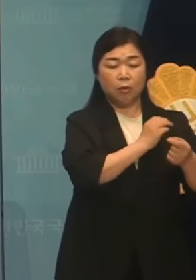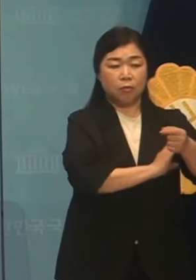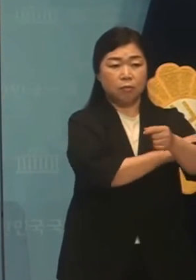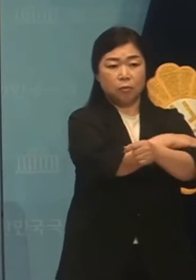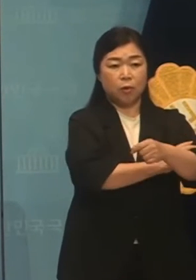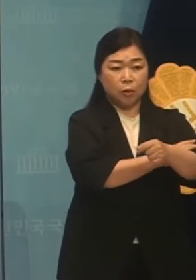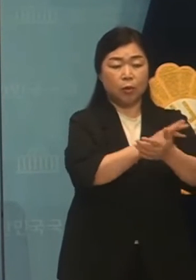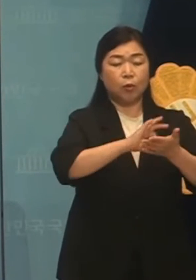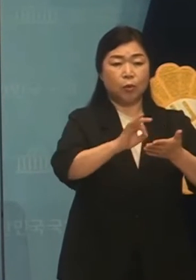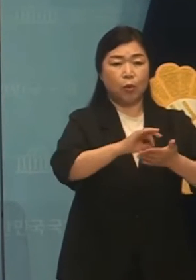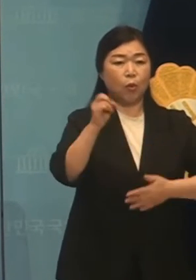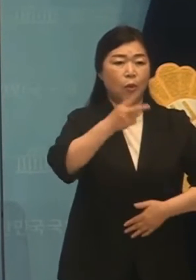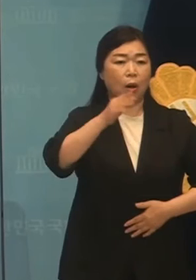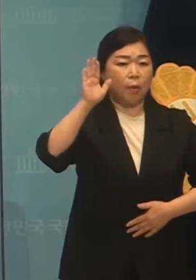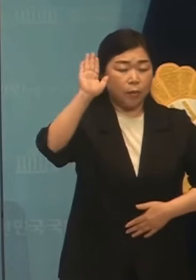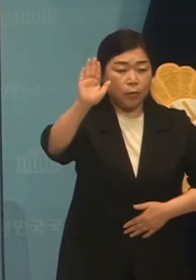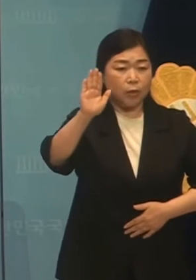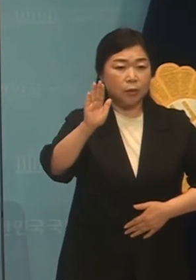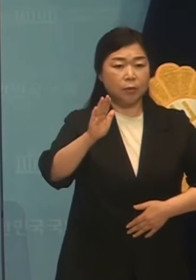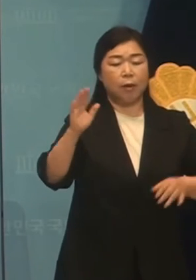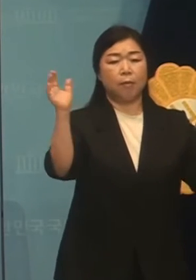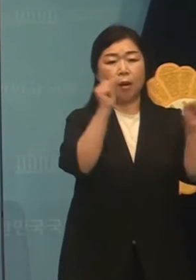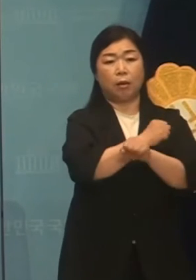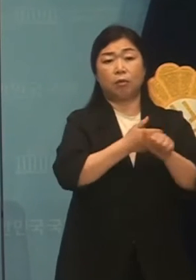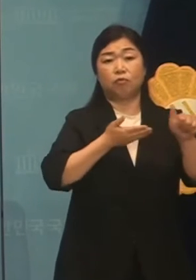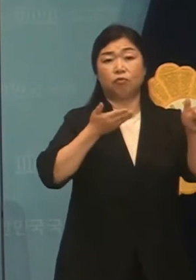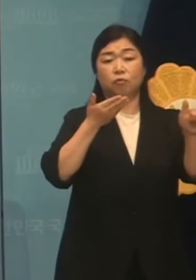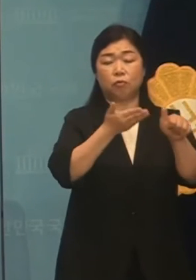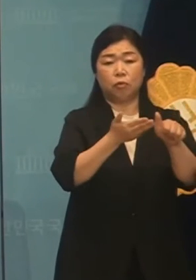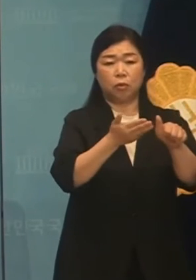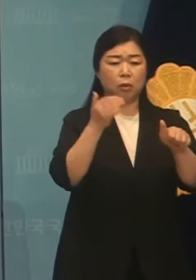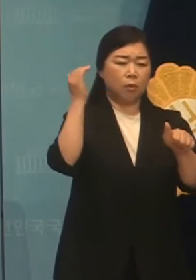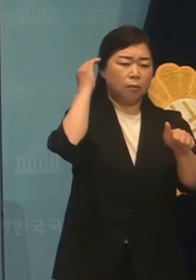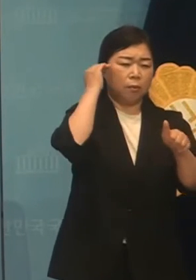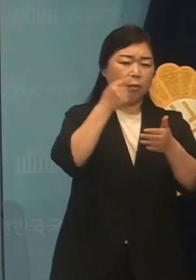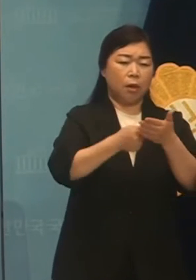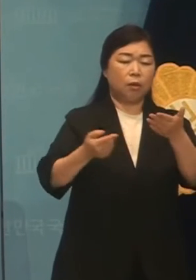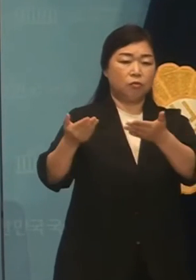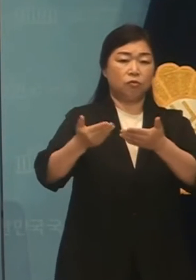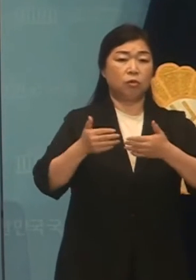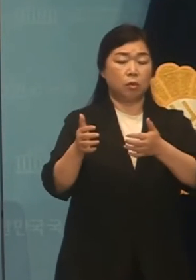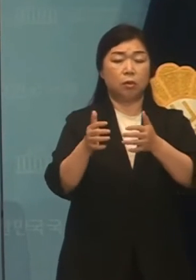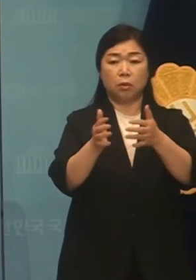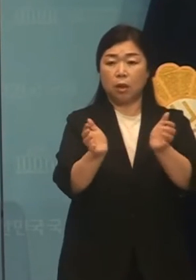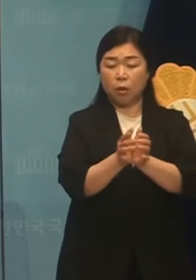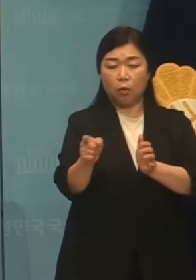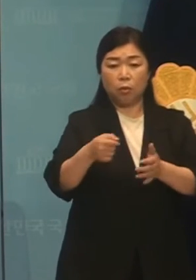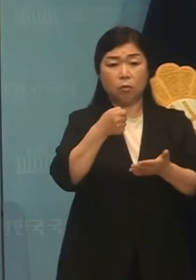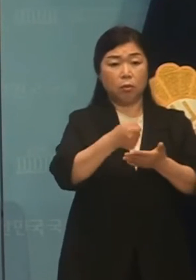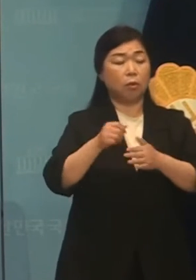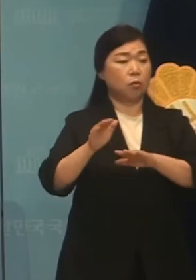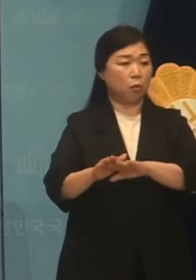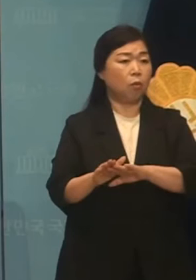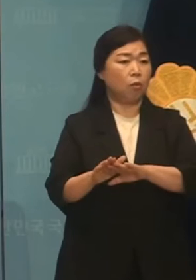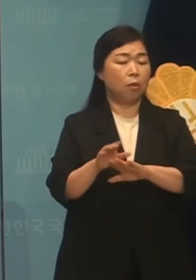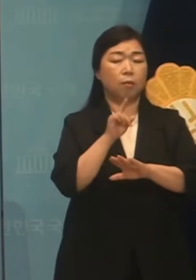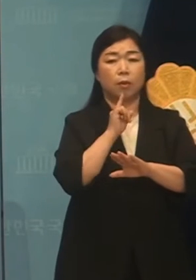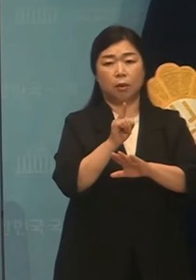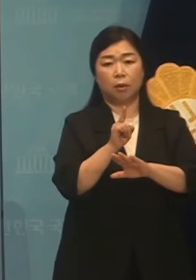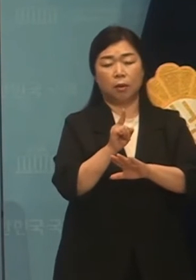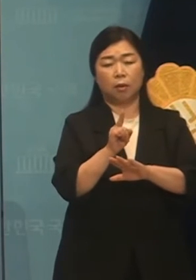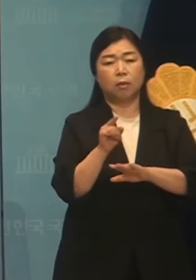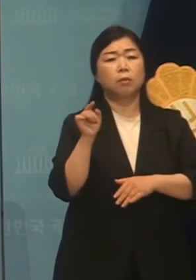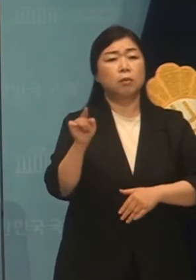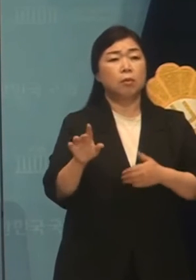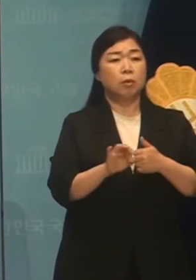집권이나 당의 미래를 망치는 그런 저해 세력으로 규정하고 있다는 것이 문제라는 겁니다. 그러면